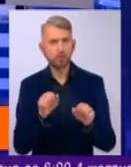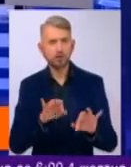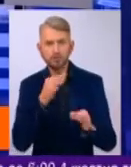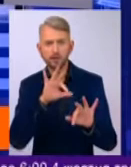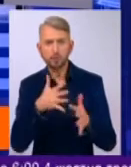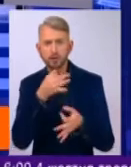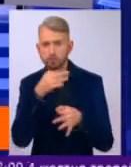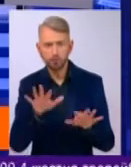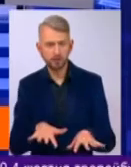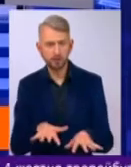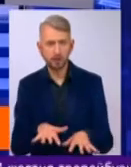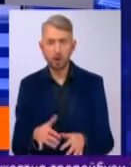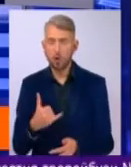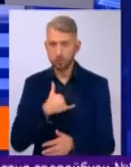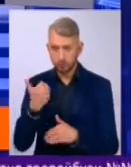Чи в нас не...